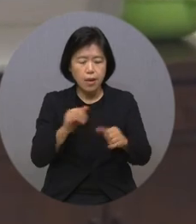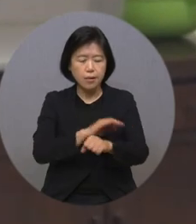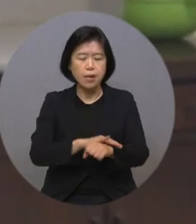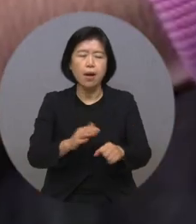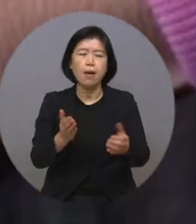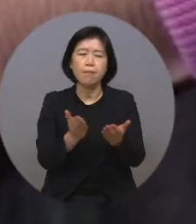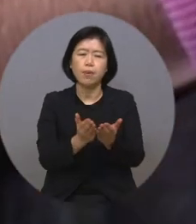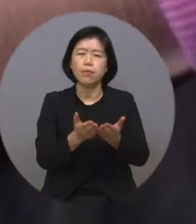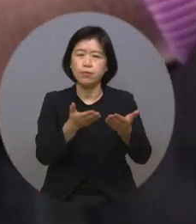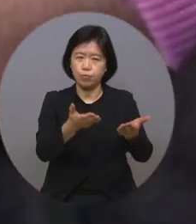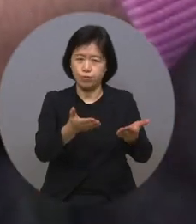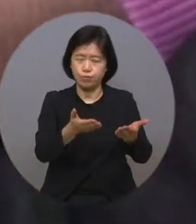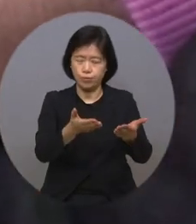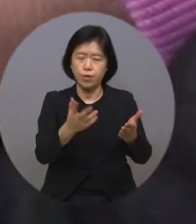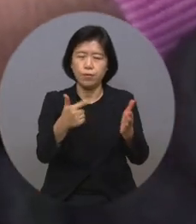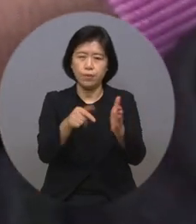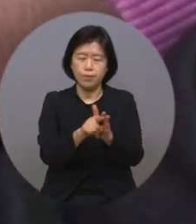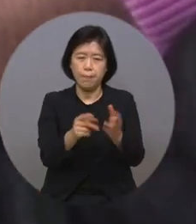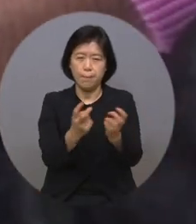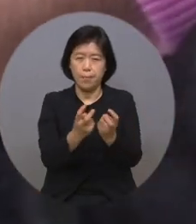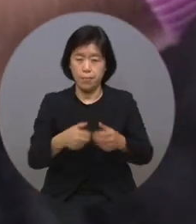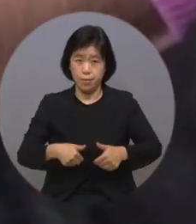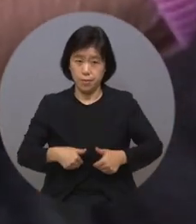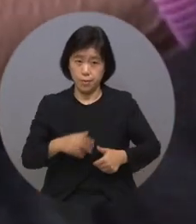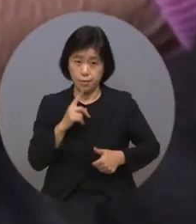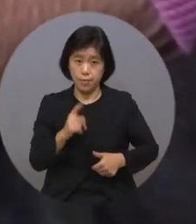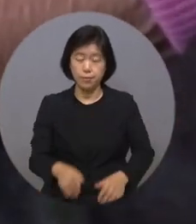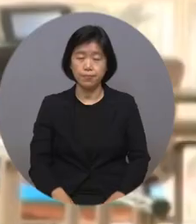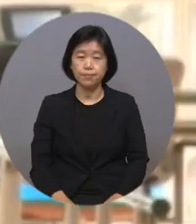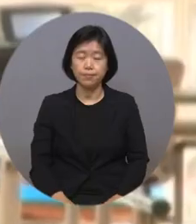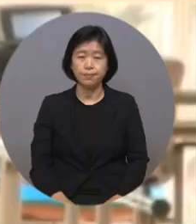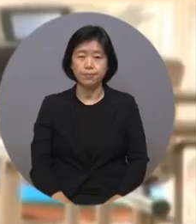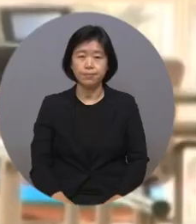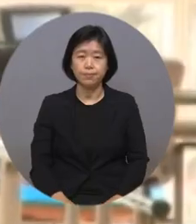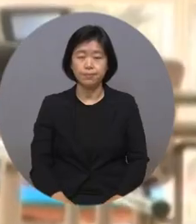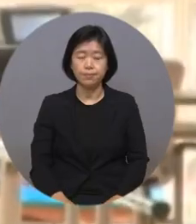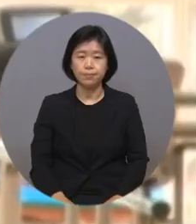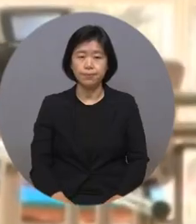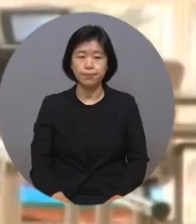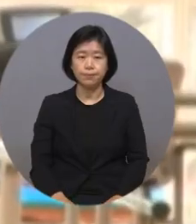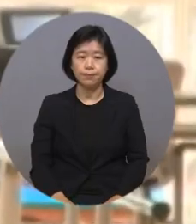수 있는 대책을 마련할 것을 강조했습니다 복지 tv 뉴스 운용 입니다